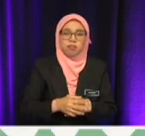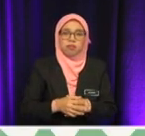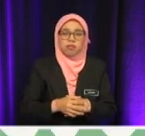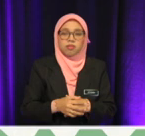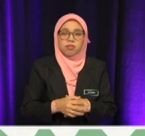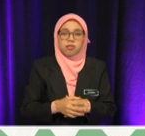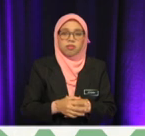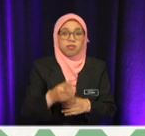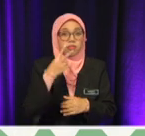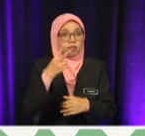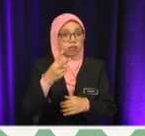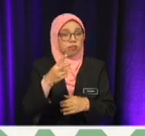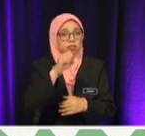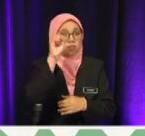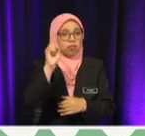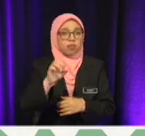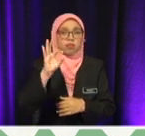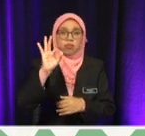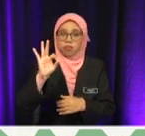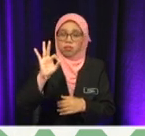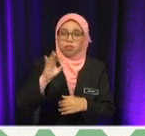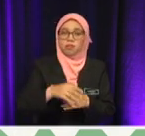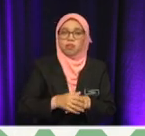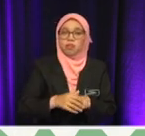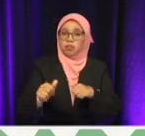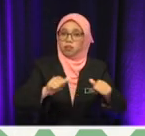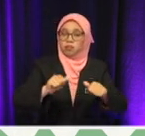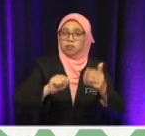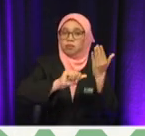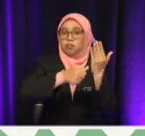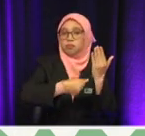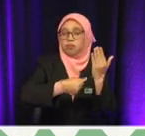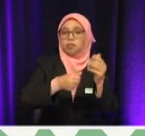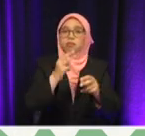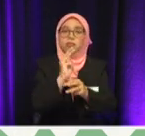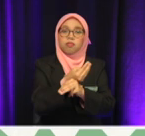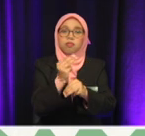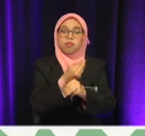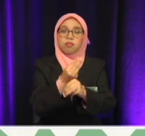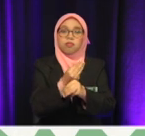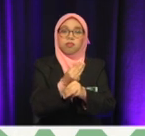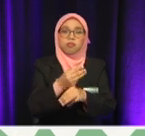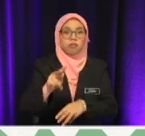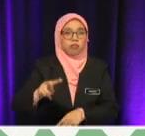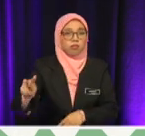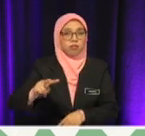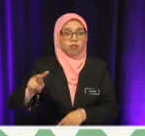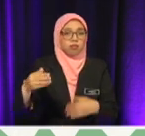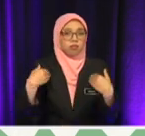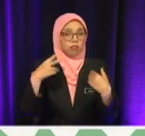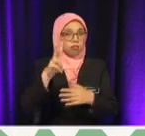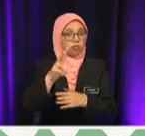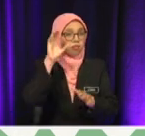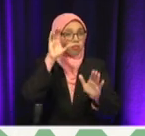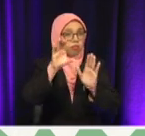soalan yang ke-9. Rajah menunjukkan aktiviti awal matematik kanak-kanak. Ada tiga gambar kat situ. Okey, itu rangsangan yang